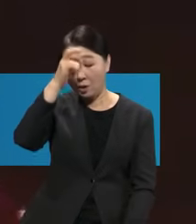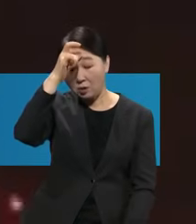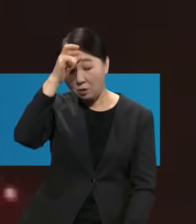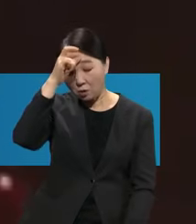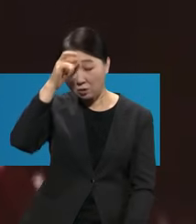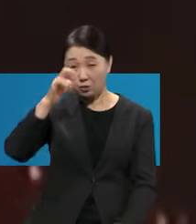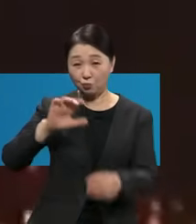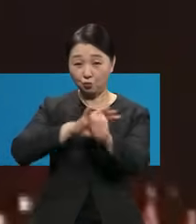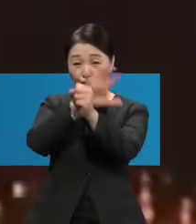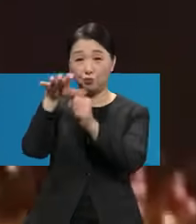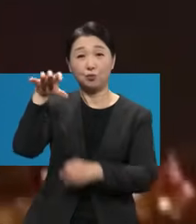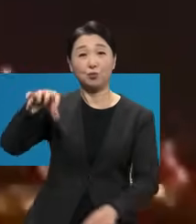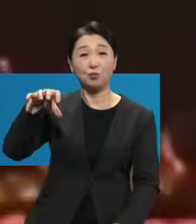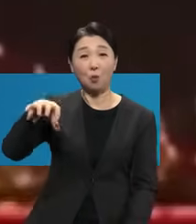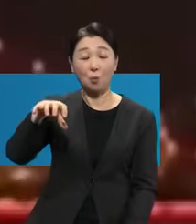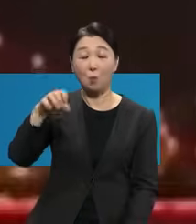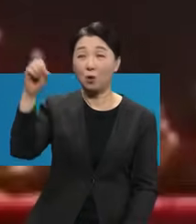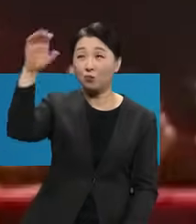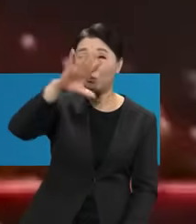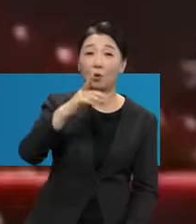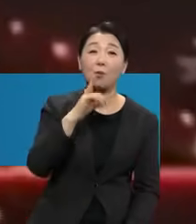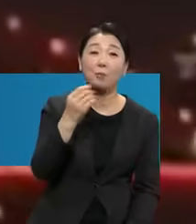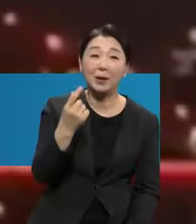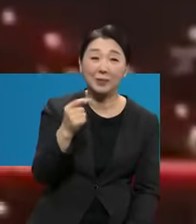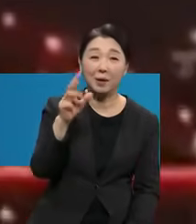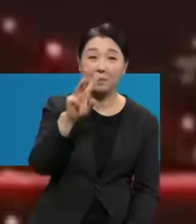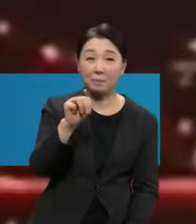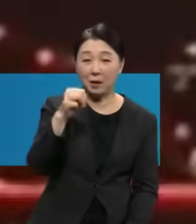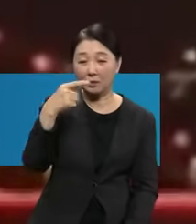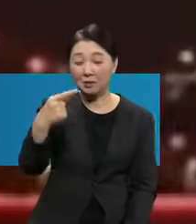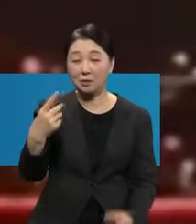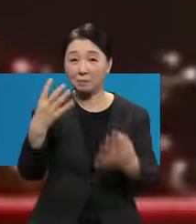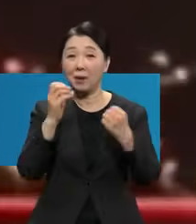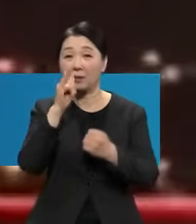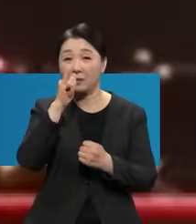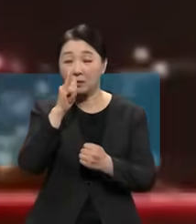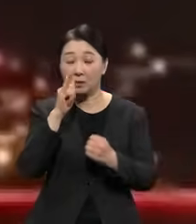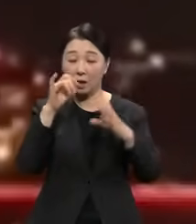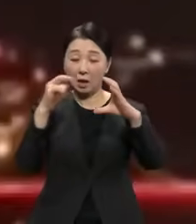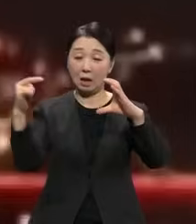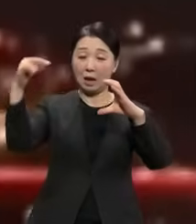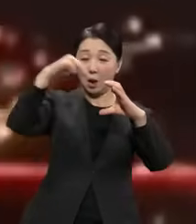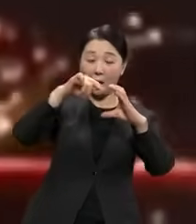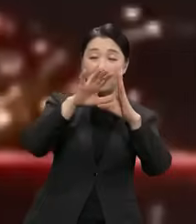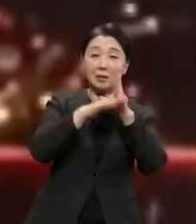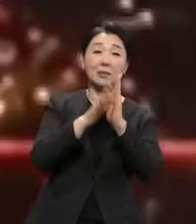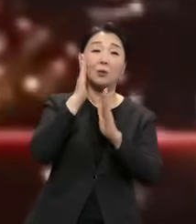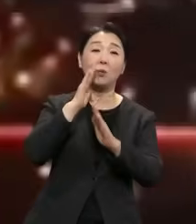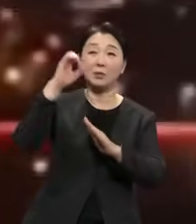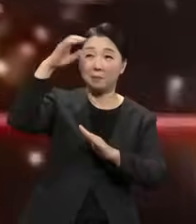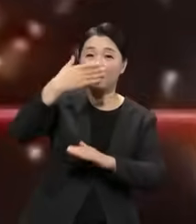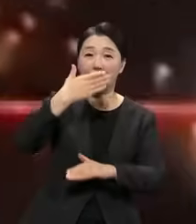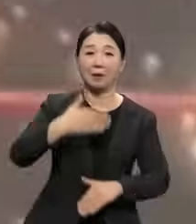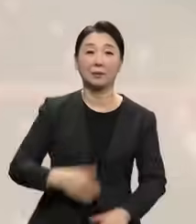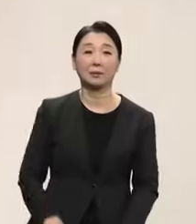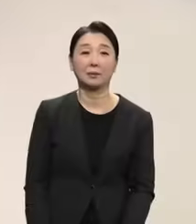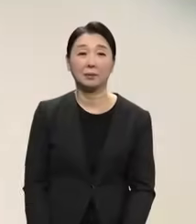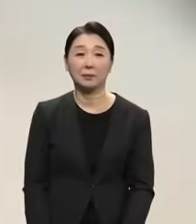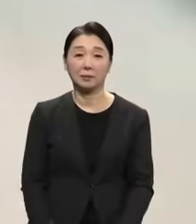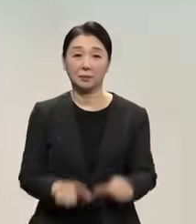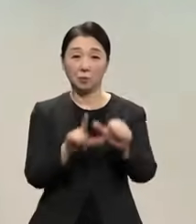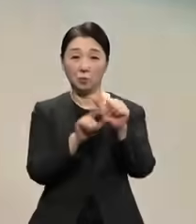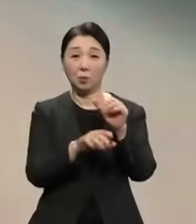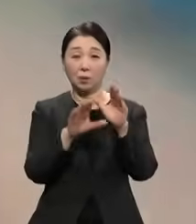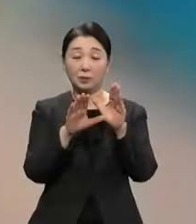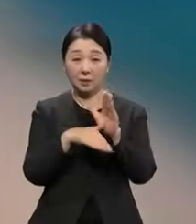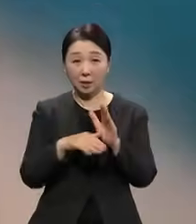맞다면서 마그네슘을 많이 함유한 유성이 대기권에 들어오면 녹색빛을 낼 수 있다, 이렇게 말했습니다. 지난